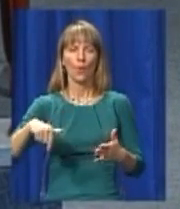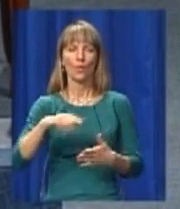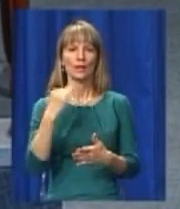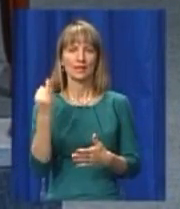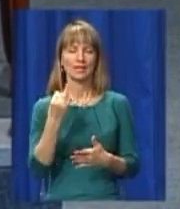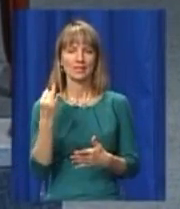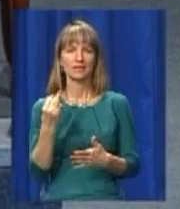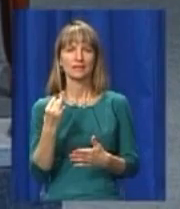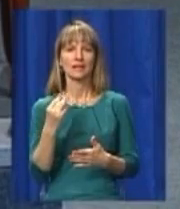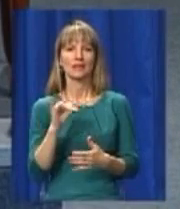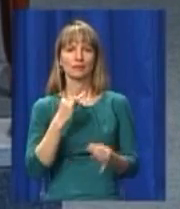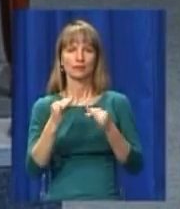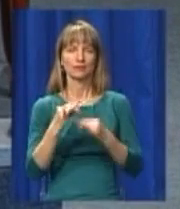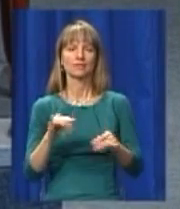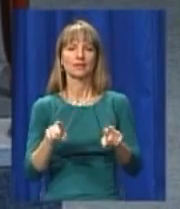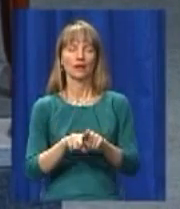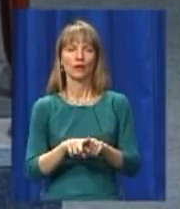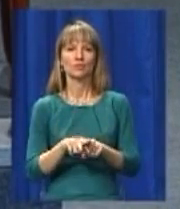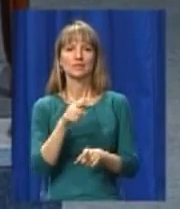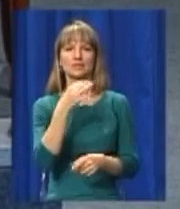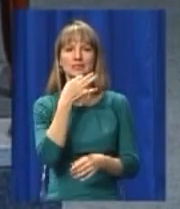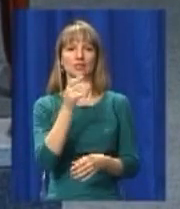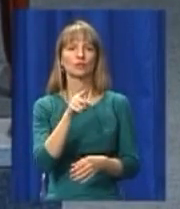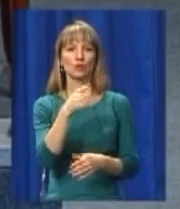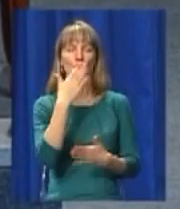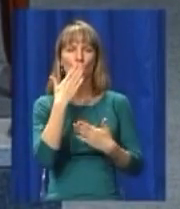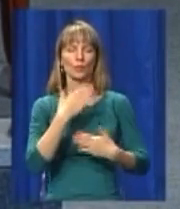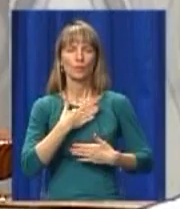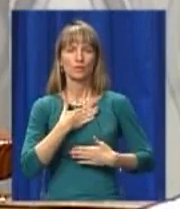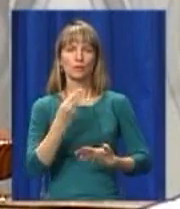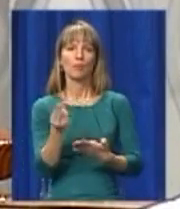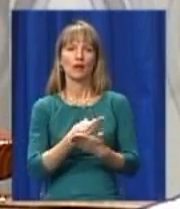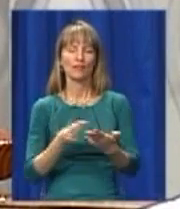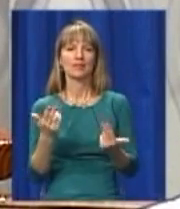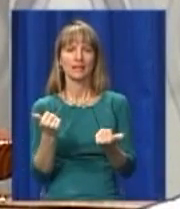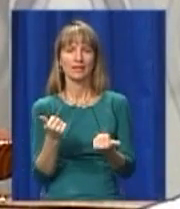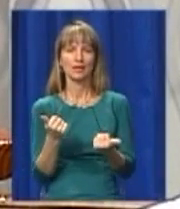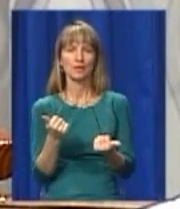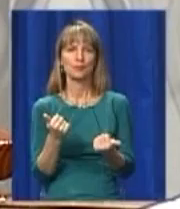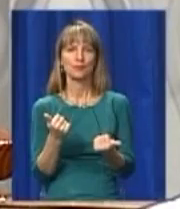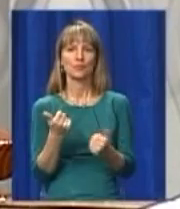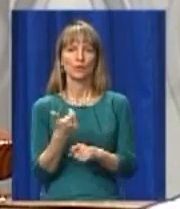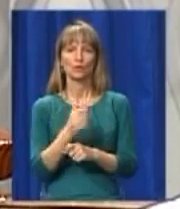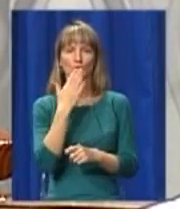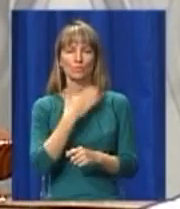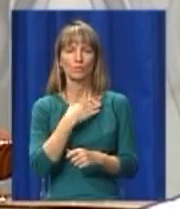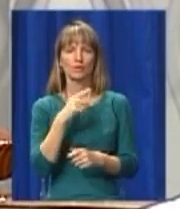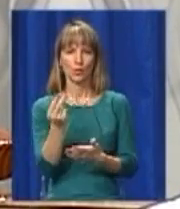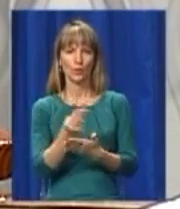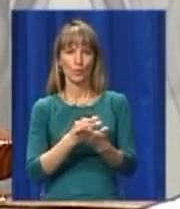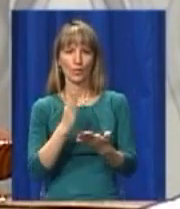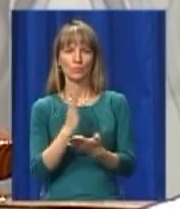інтересів. Общення. І спілкування також. А от ти сказала, що ти любиш, полюбляєш малювати, так? А да, що саме любиш?